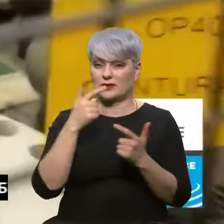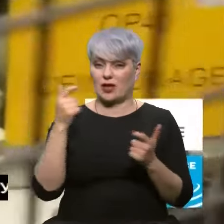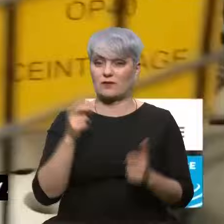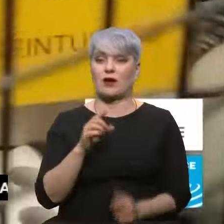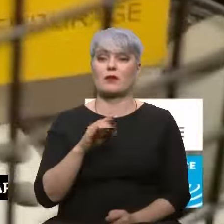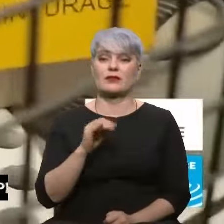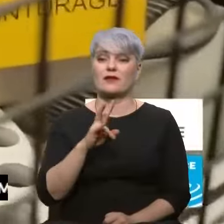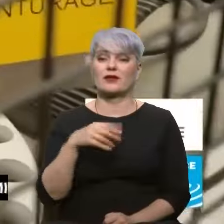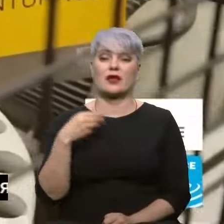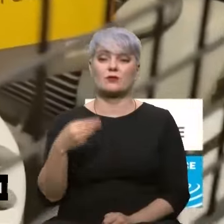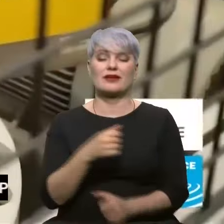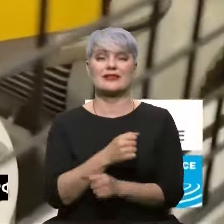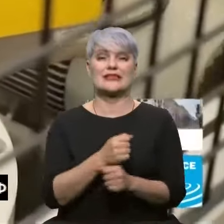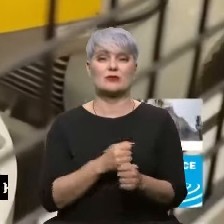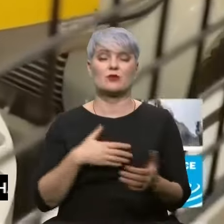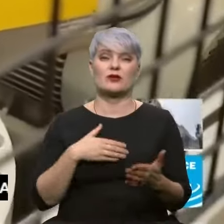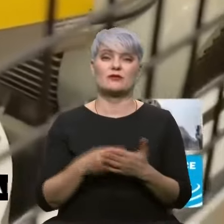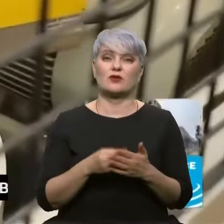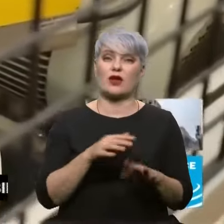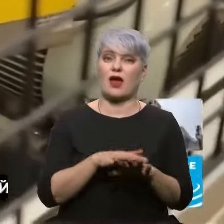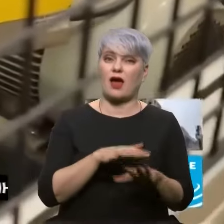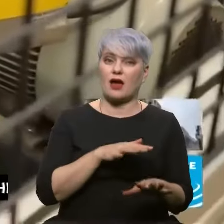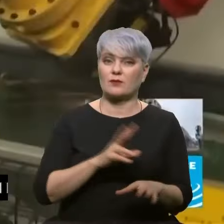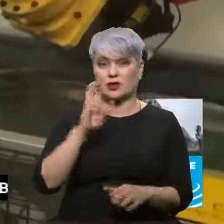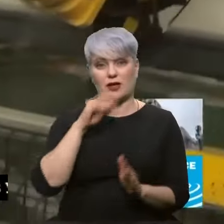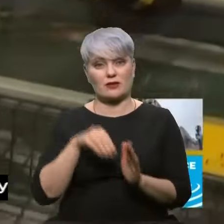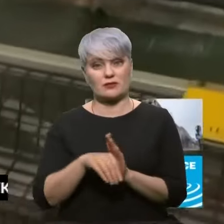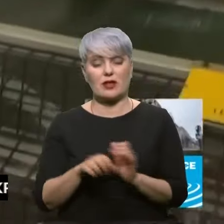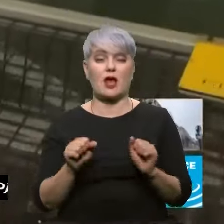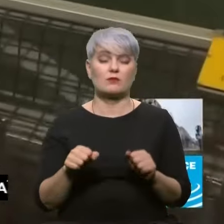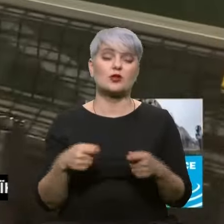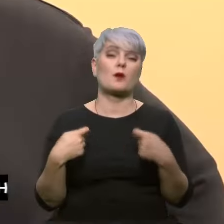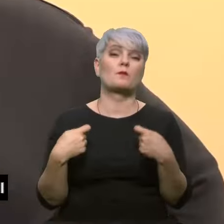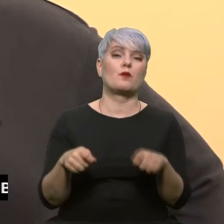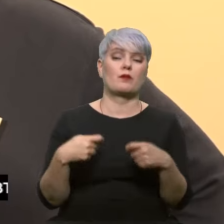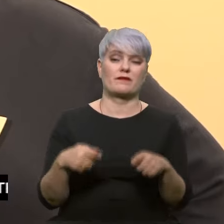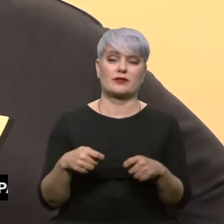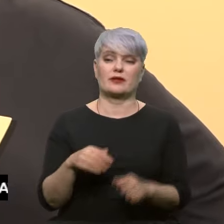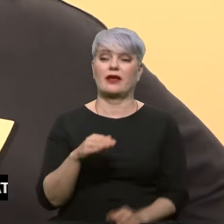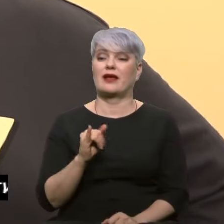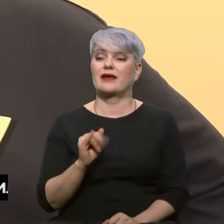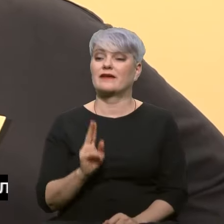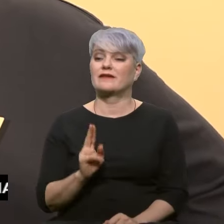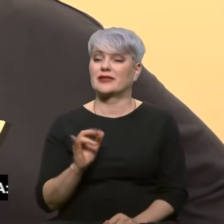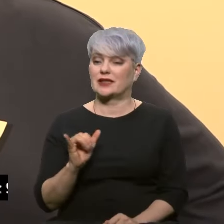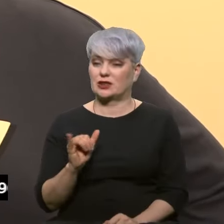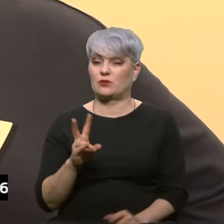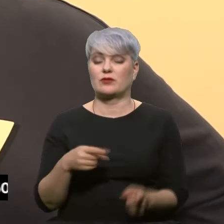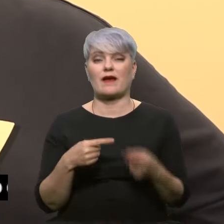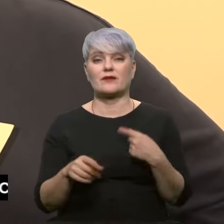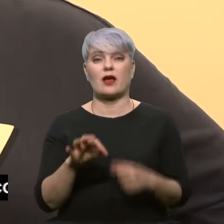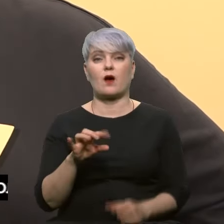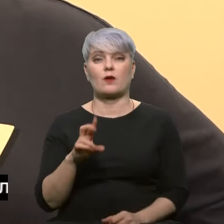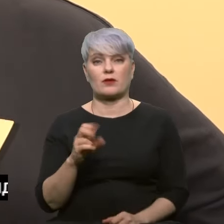постачатиме жодної зброї зі своєї армії чи державних складів, але допускає комерційний продаж. Фіцо, знов таки, на відміну від Орбана,